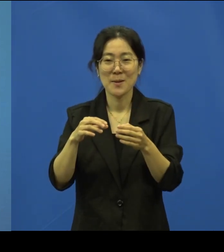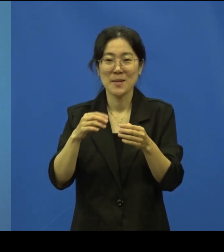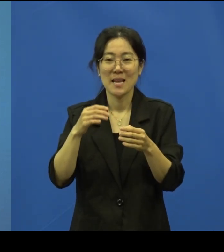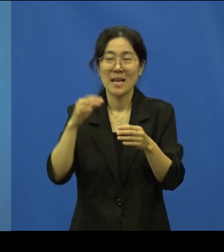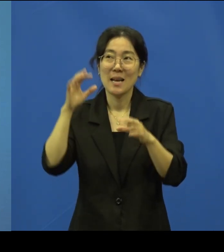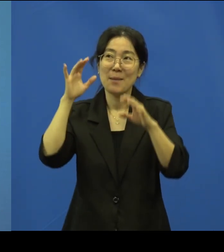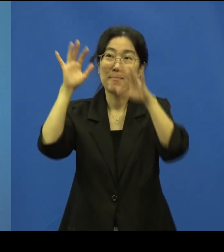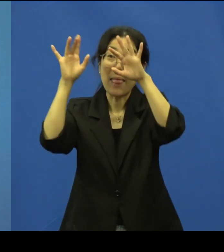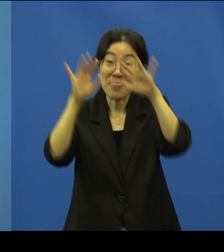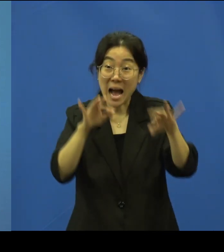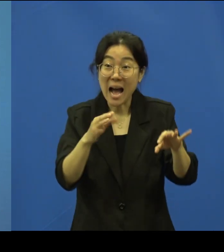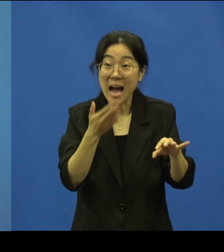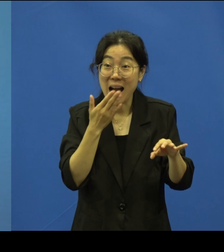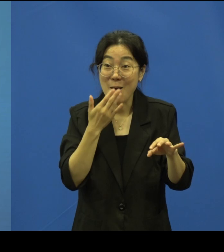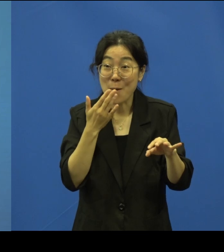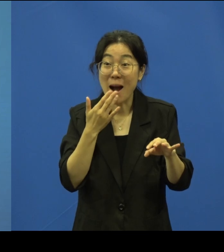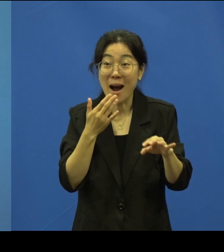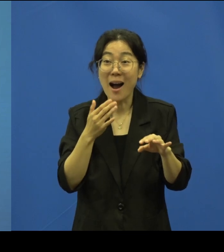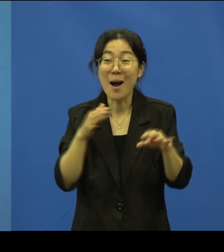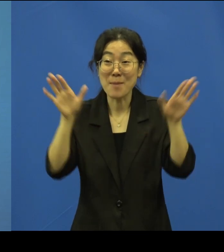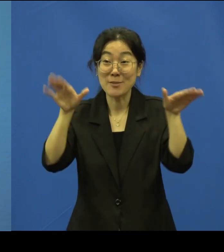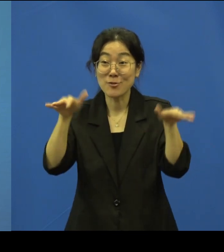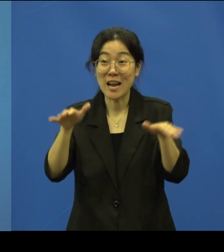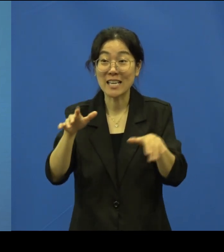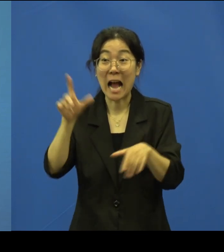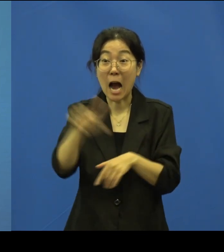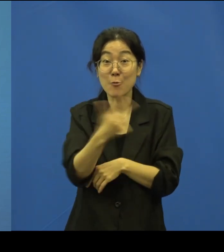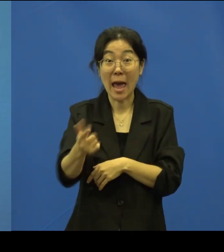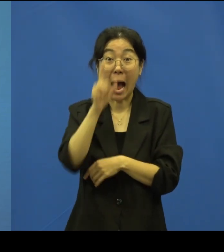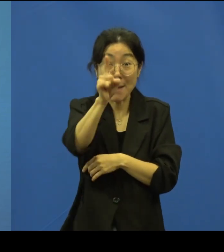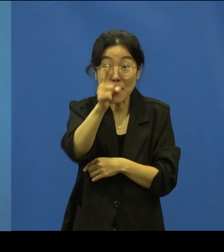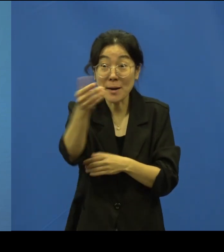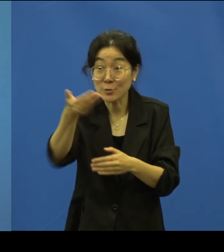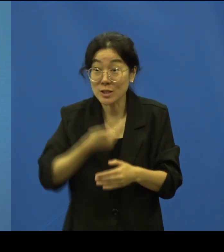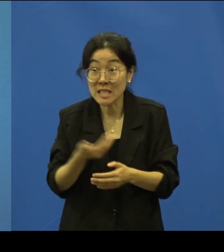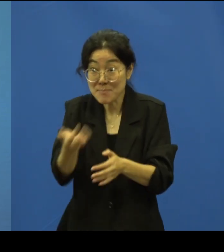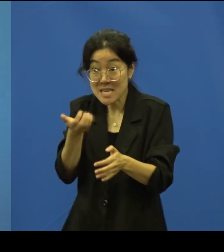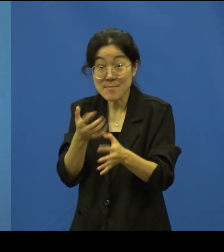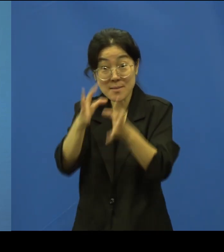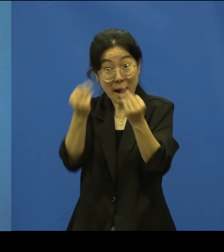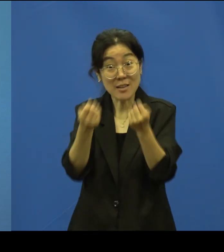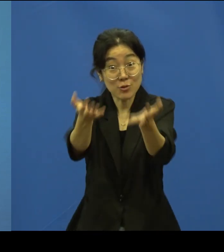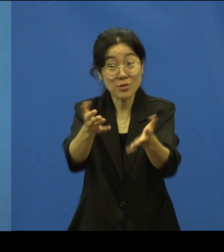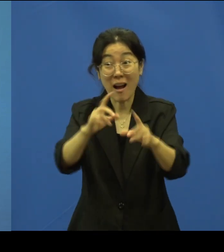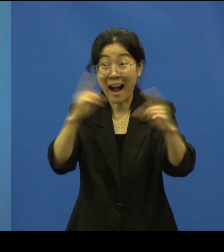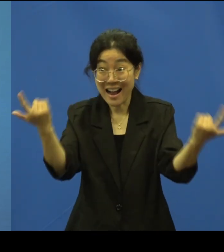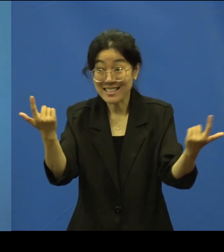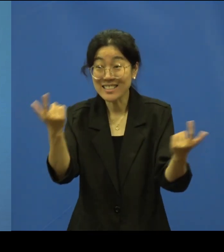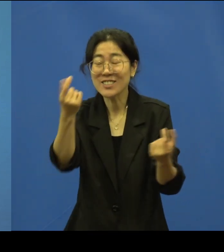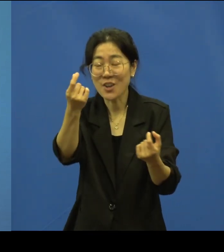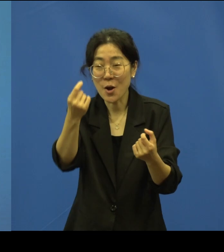그 다음날 끝까지 안 주세요. 그러면 또 주님께 다 기도하는